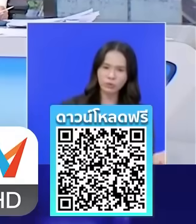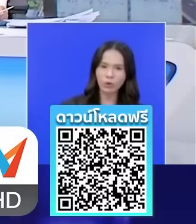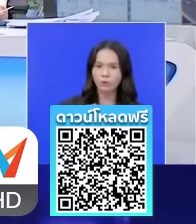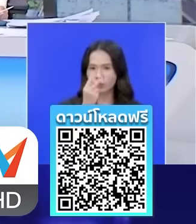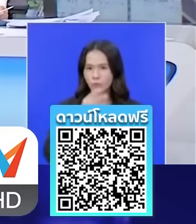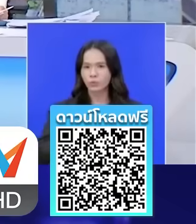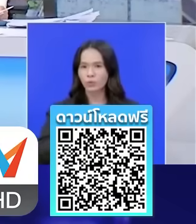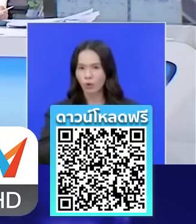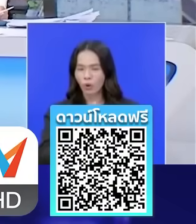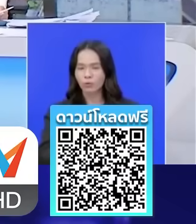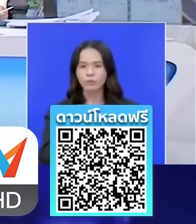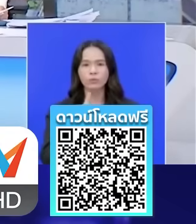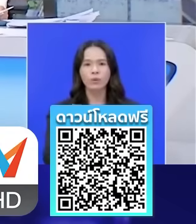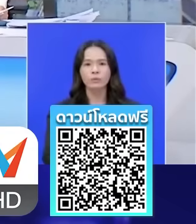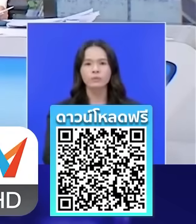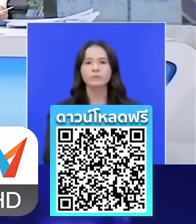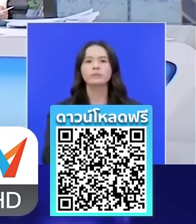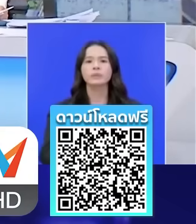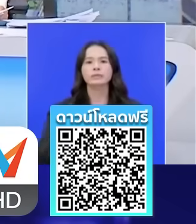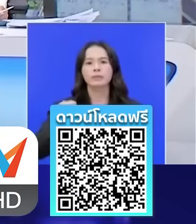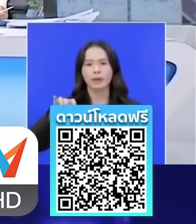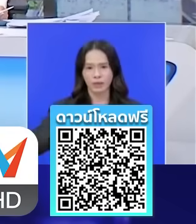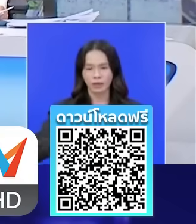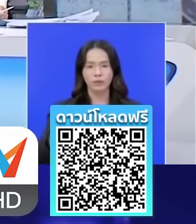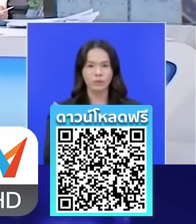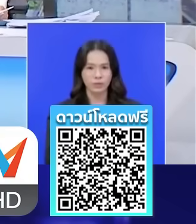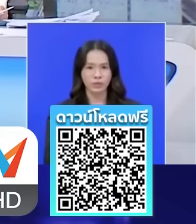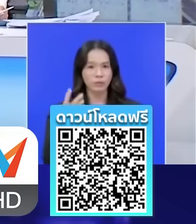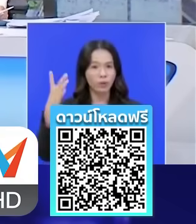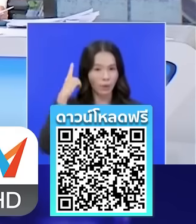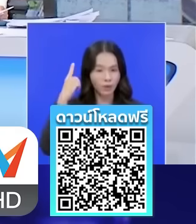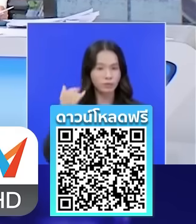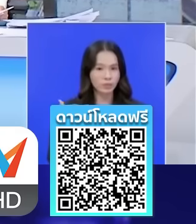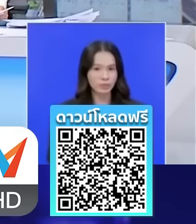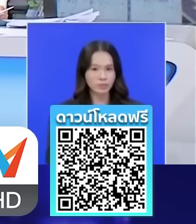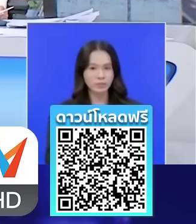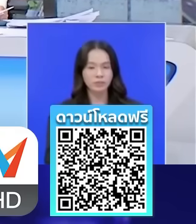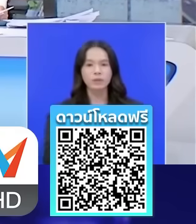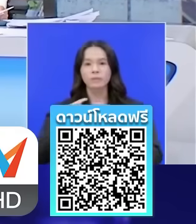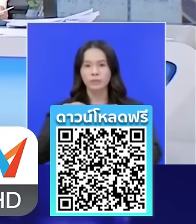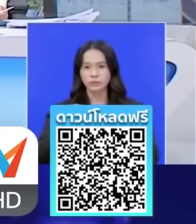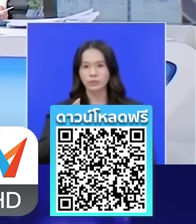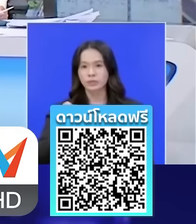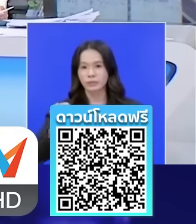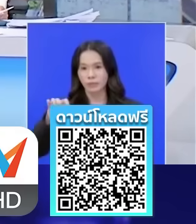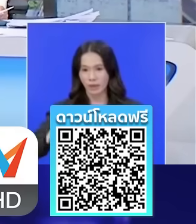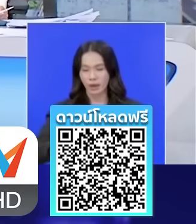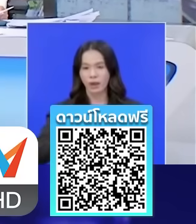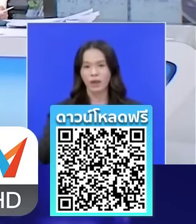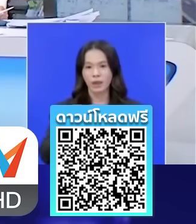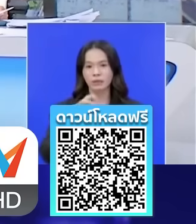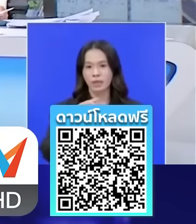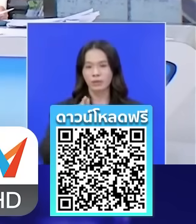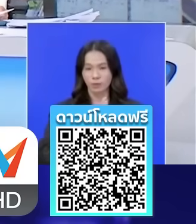เรื่องร้อนๆที่เกิดขึ้นในรัฐสภากันบ้างวันนี้กับเมื่อวานเนี่ยเป็นการประชุมรัฐสภาเพื่อแถลงนโยบ